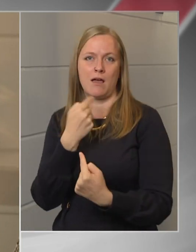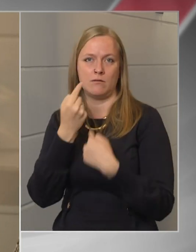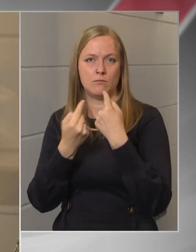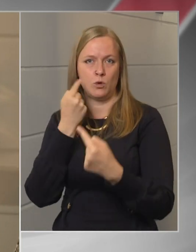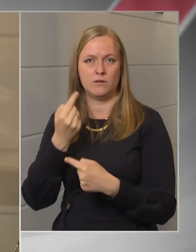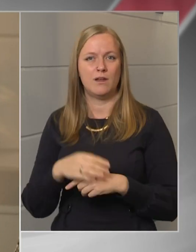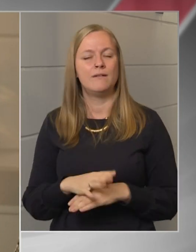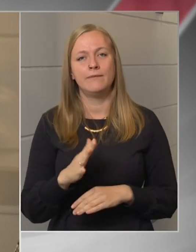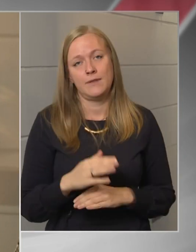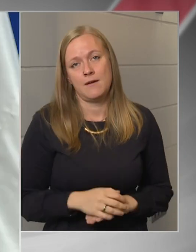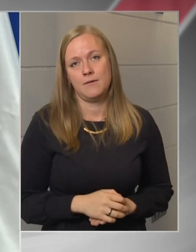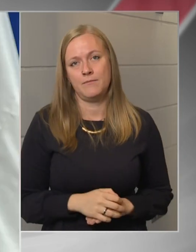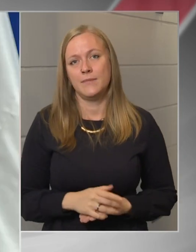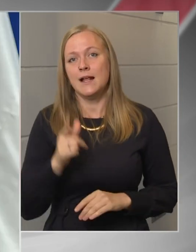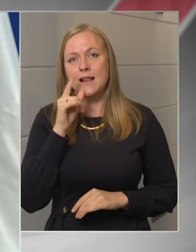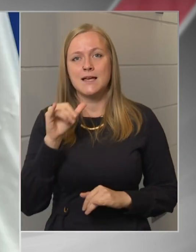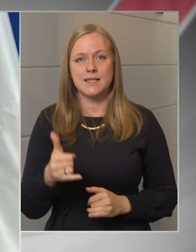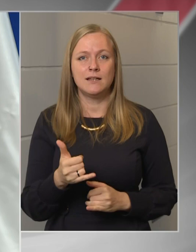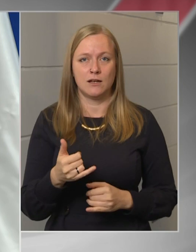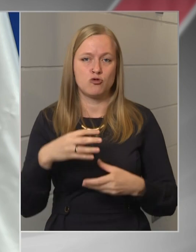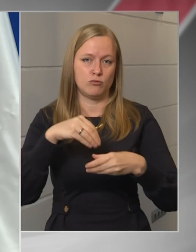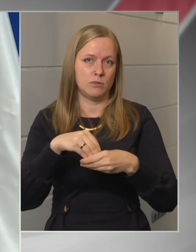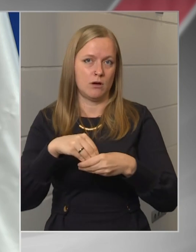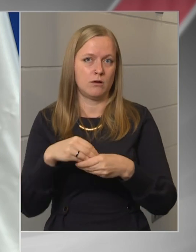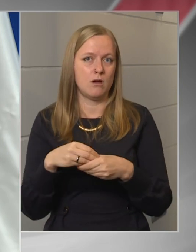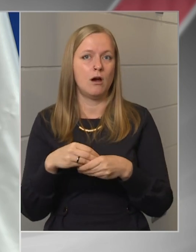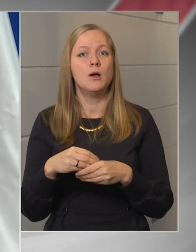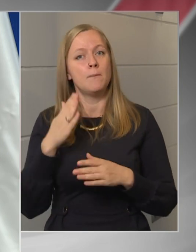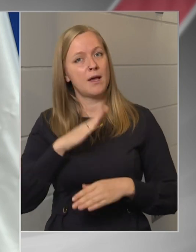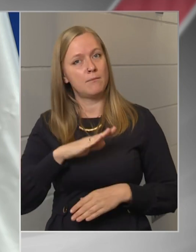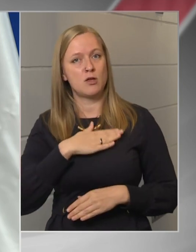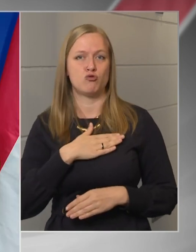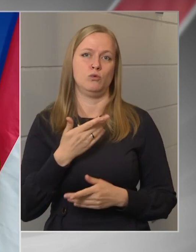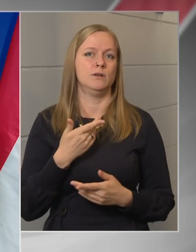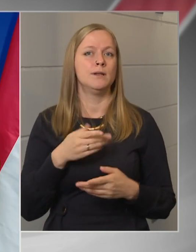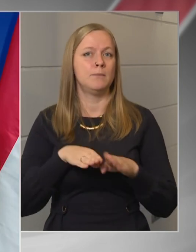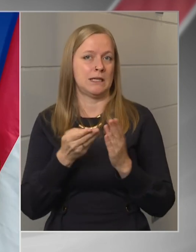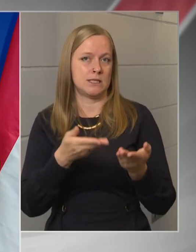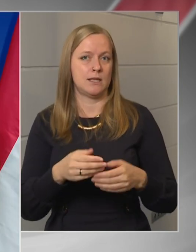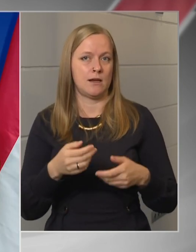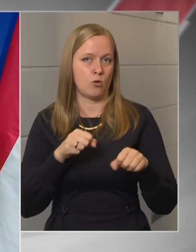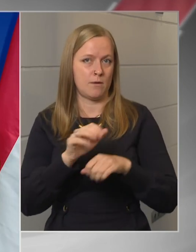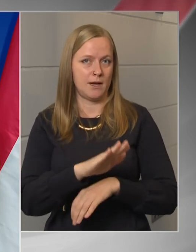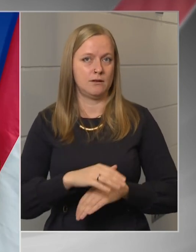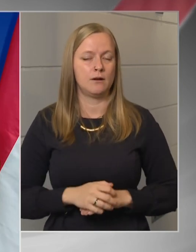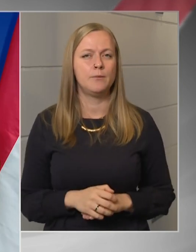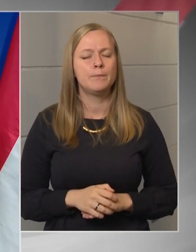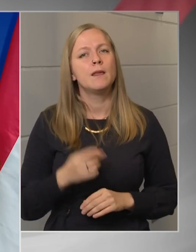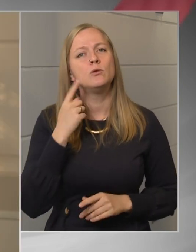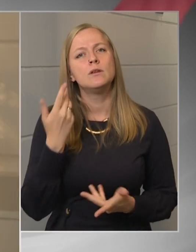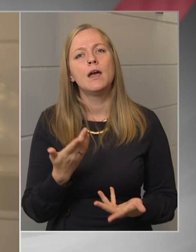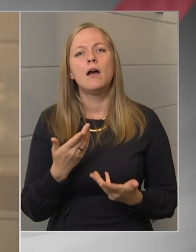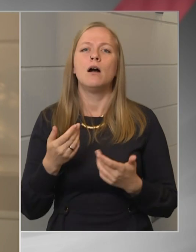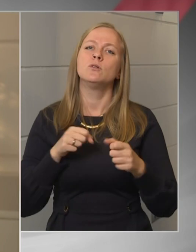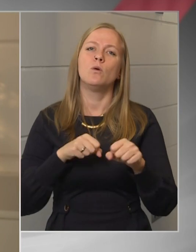egyáltalán nem. Azzal jelmos ennek a kormánynak megbecsült miniszterelnök. Ön tudja, hogy a kormány támogatásából